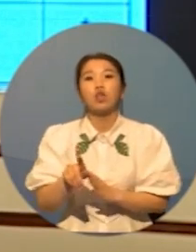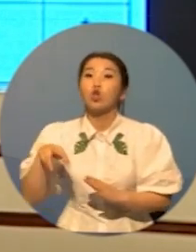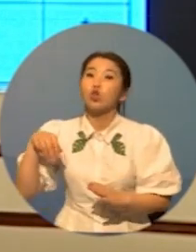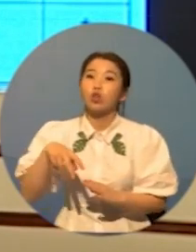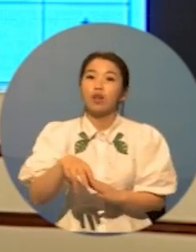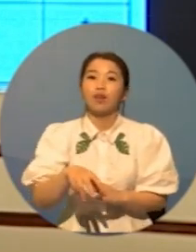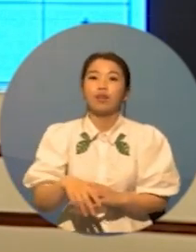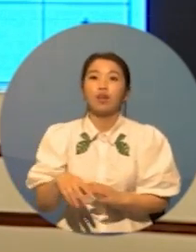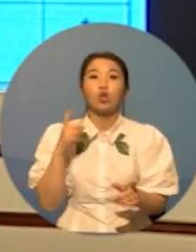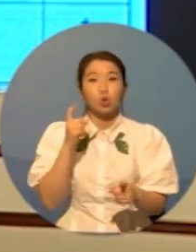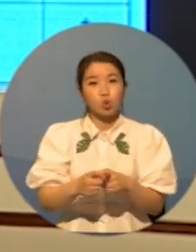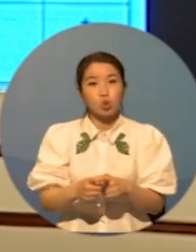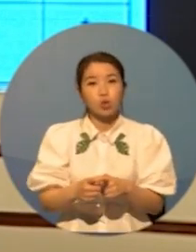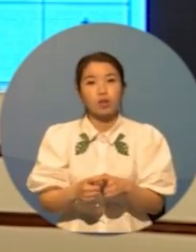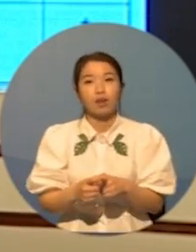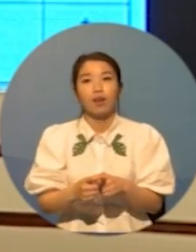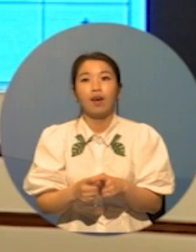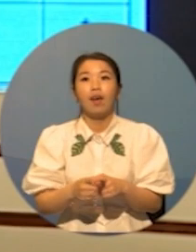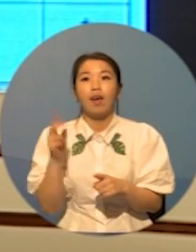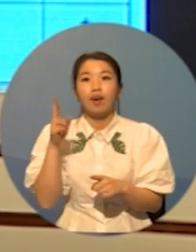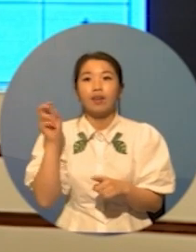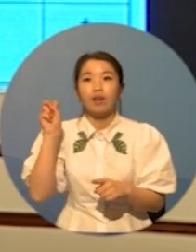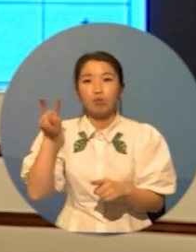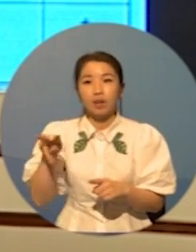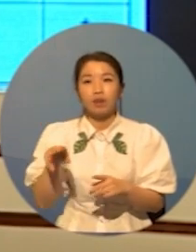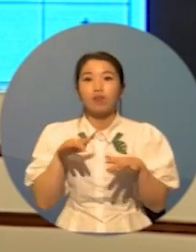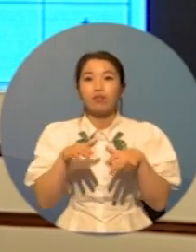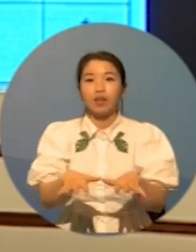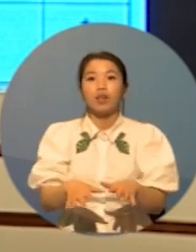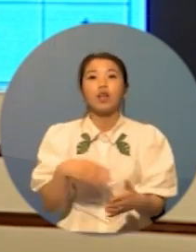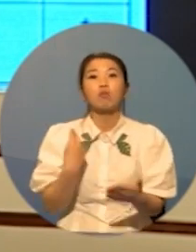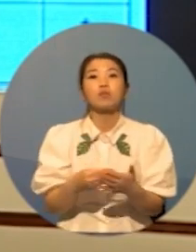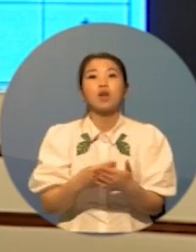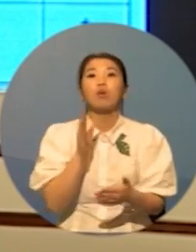сөзі келбетлік фейлге мысал болады.